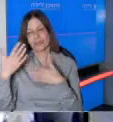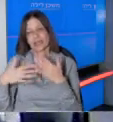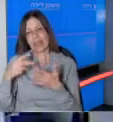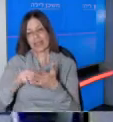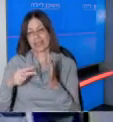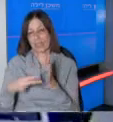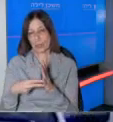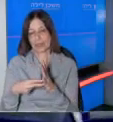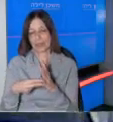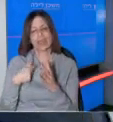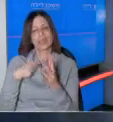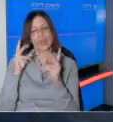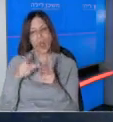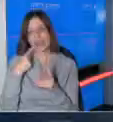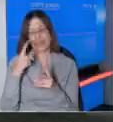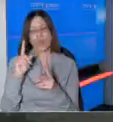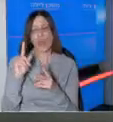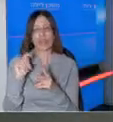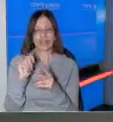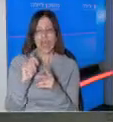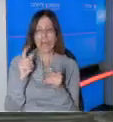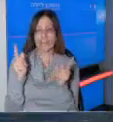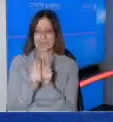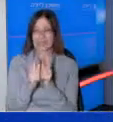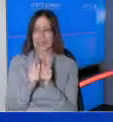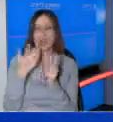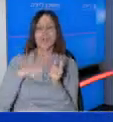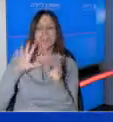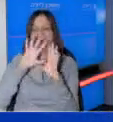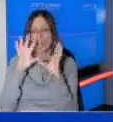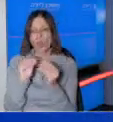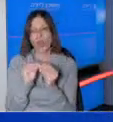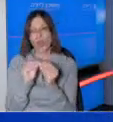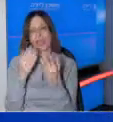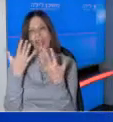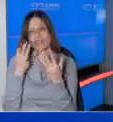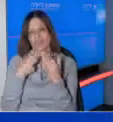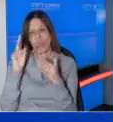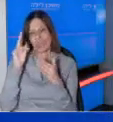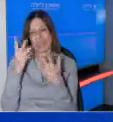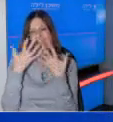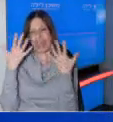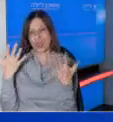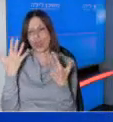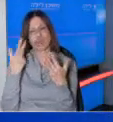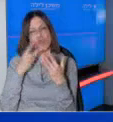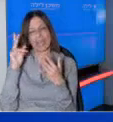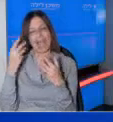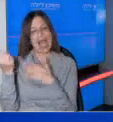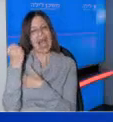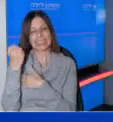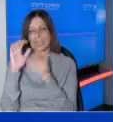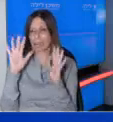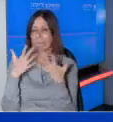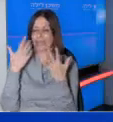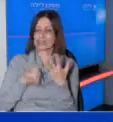תכנון. אני יכול להגיד לך שווליד טאהא שם בקצרה, במשפט סיכום, רוצה הכל, כמה שיותר גדול, כמה שיותר חזק, כמה שיותר מהר,